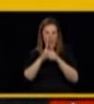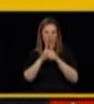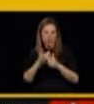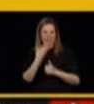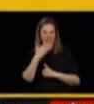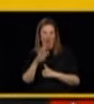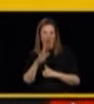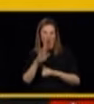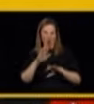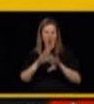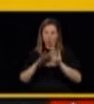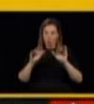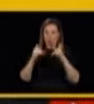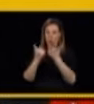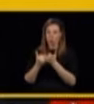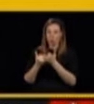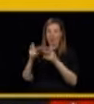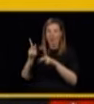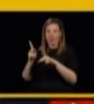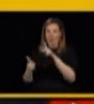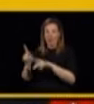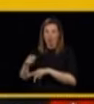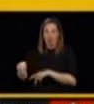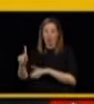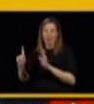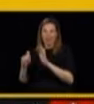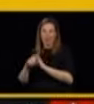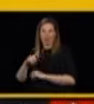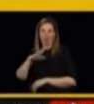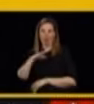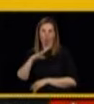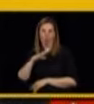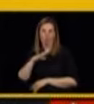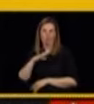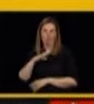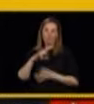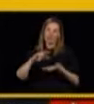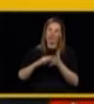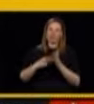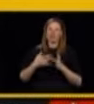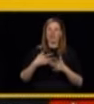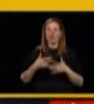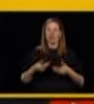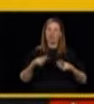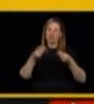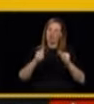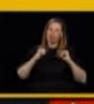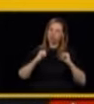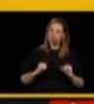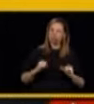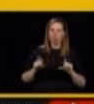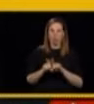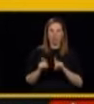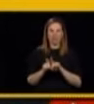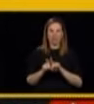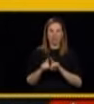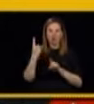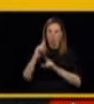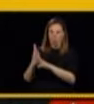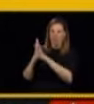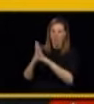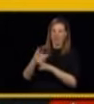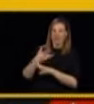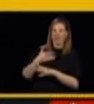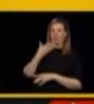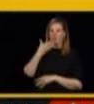des patients qui ont le cancer. Donc ça va faire du bien, je pense, ça va aider les patients. Puis